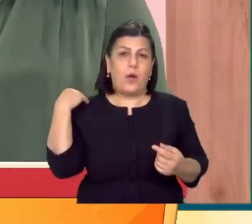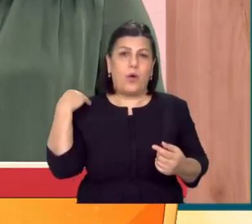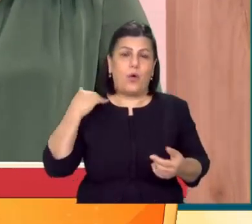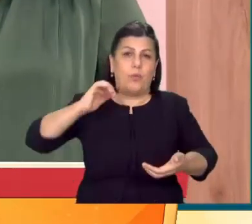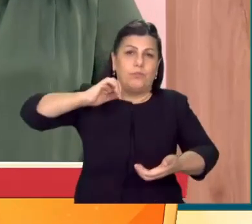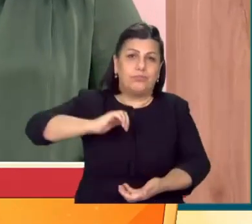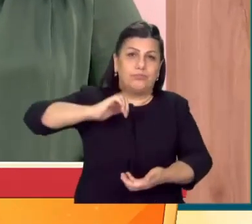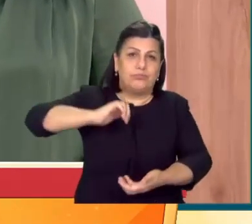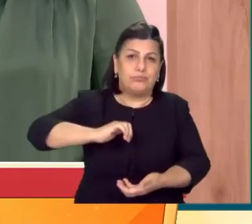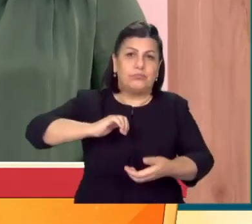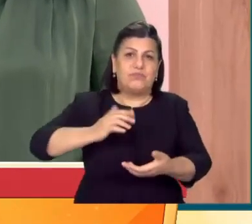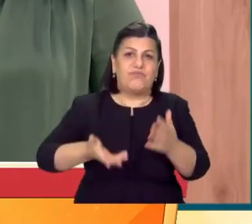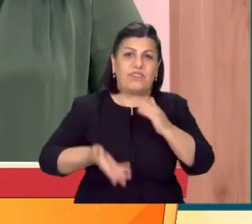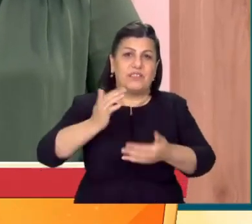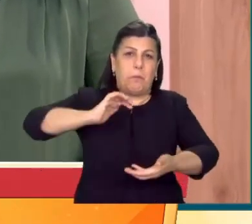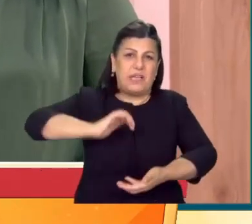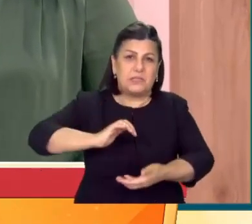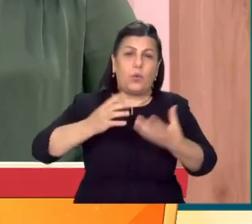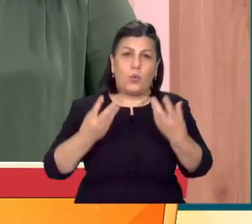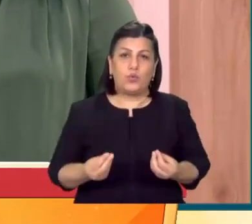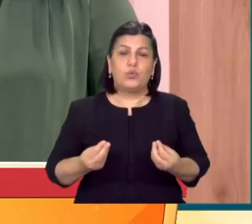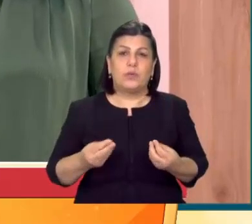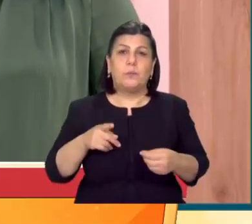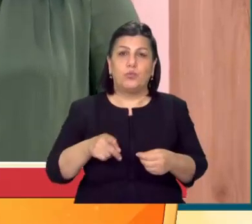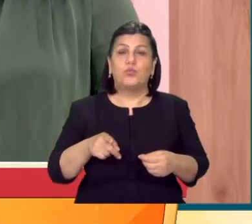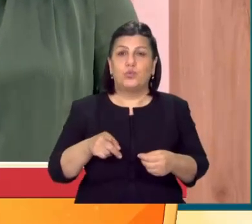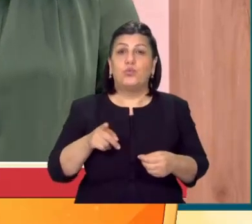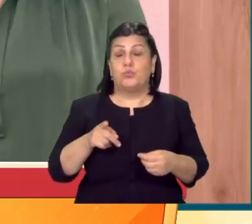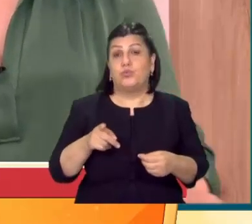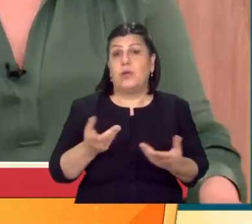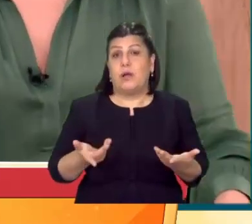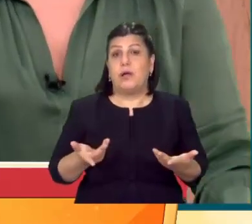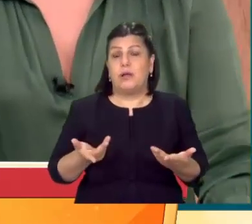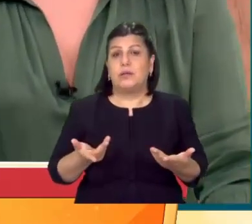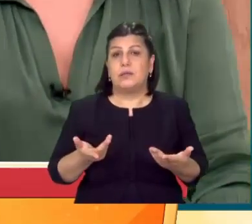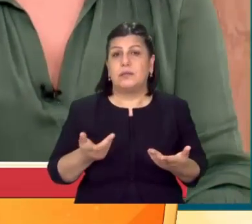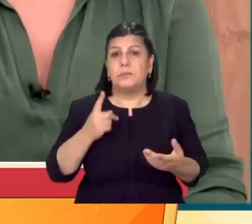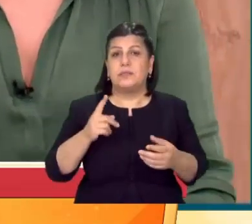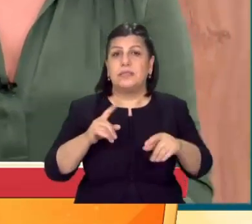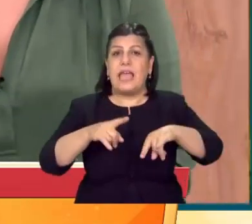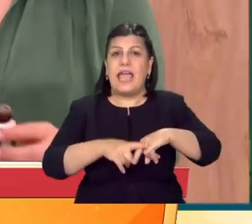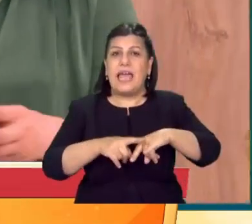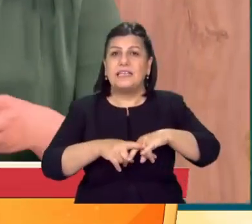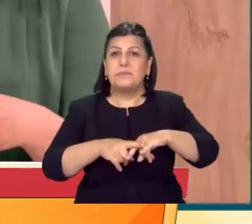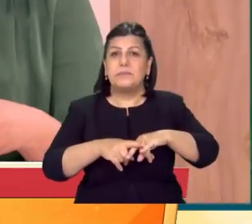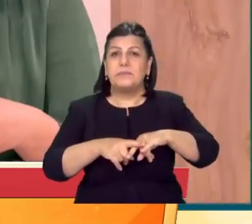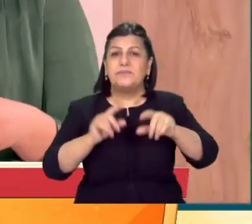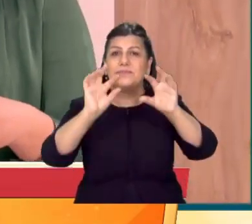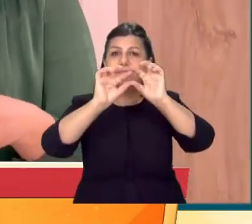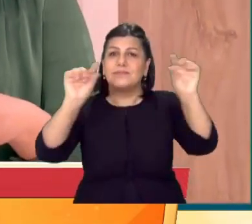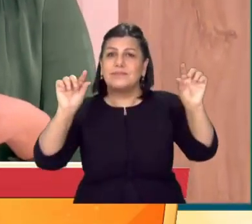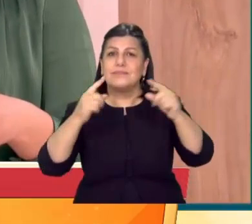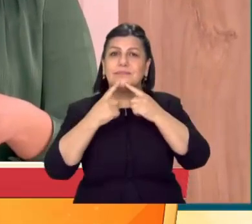fazla baskı oluyor. İşte bu da hernia dediğimiz, fıtık dediğimiz